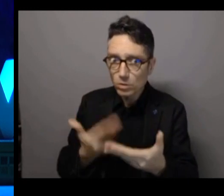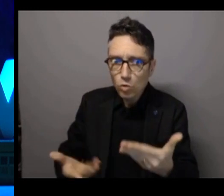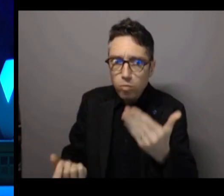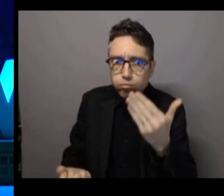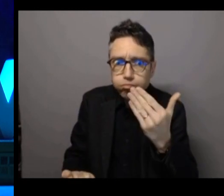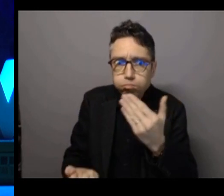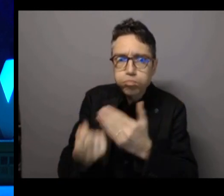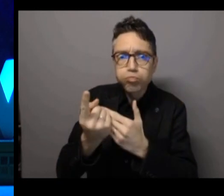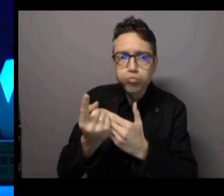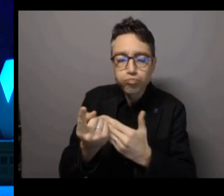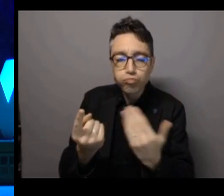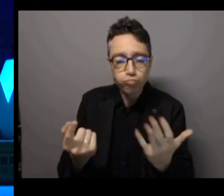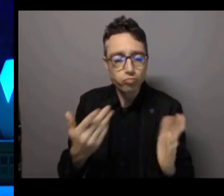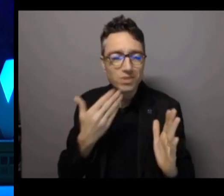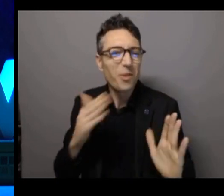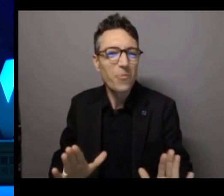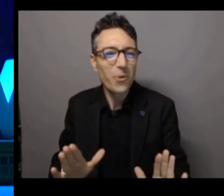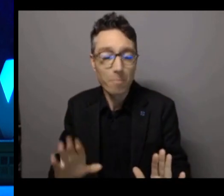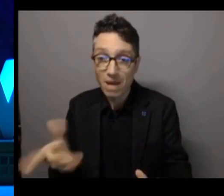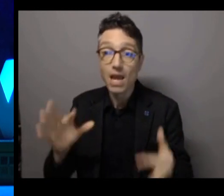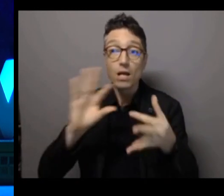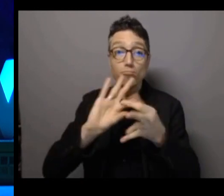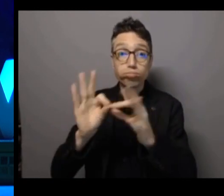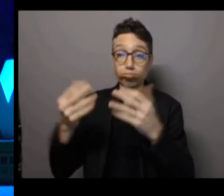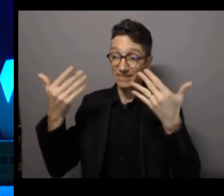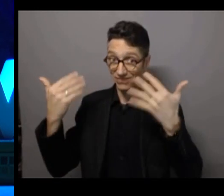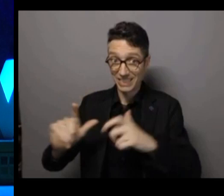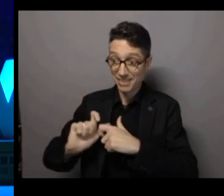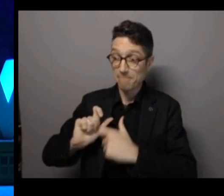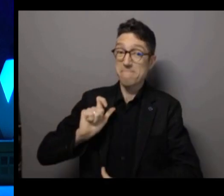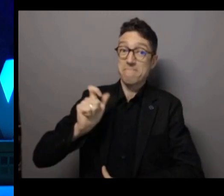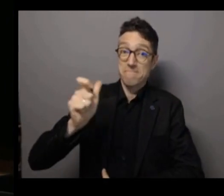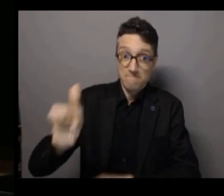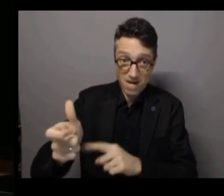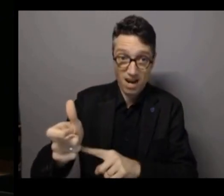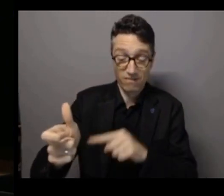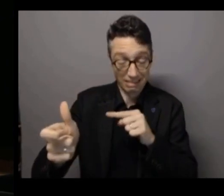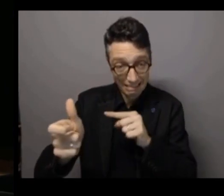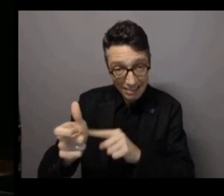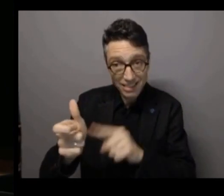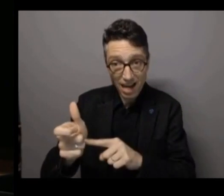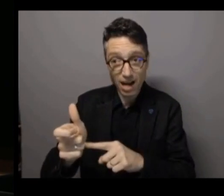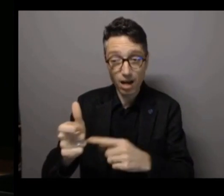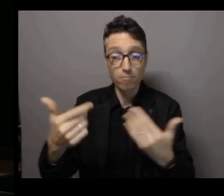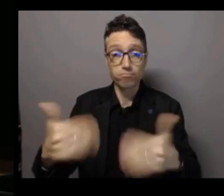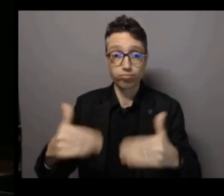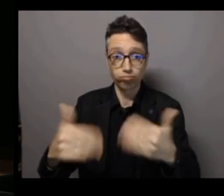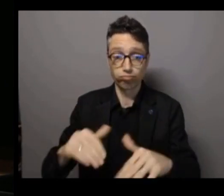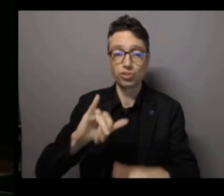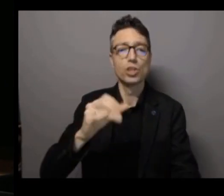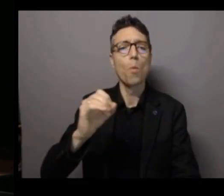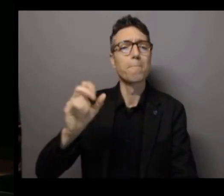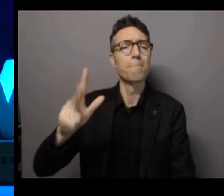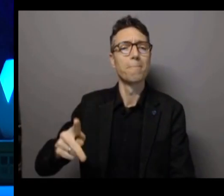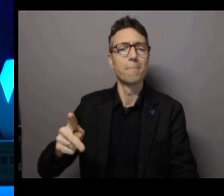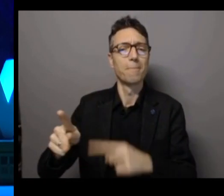un héritage après les Jeux et que tout ce travail qui est mené actuellement dans le cadre des JOP ne devra pas s'arrêter. Il va falloir